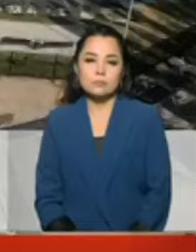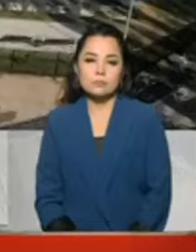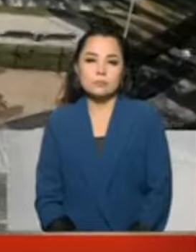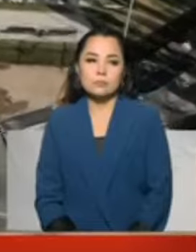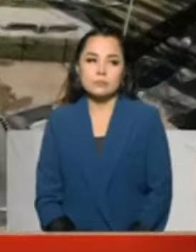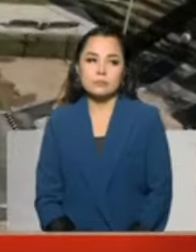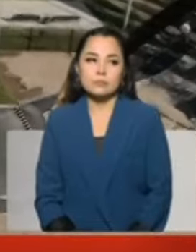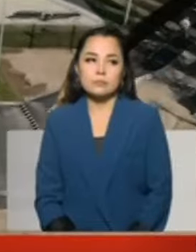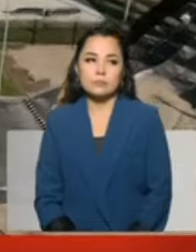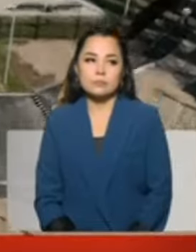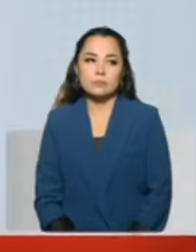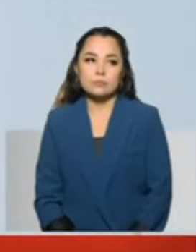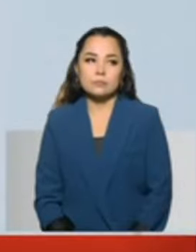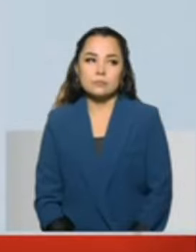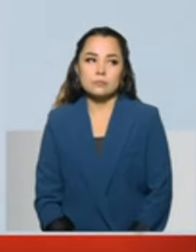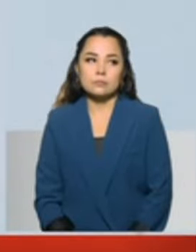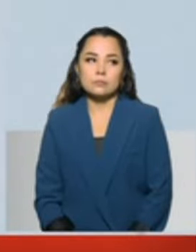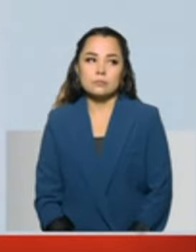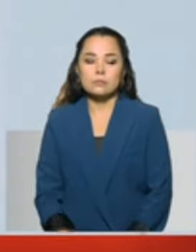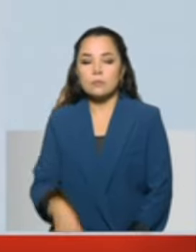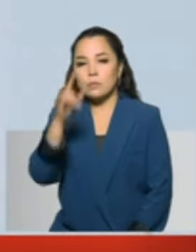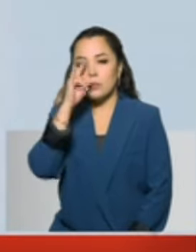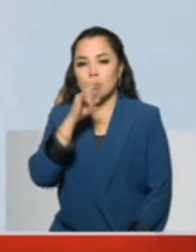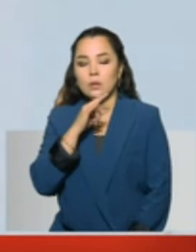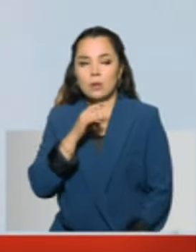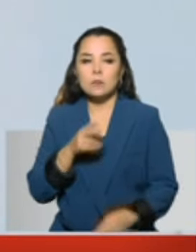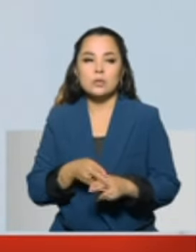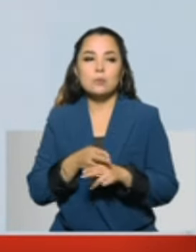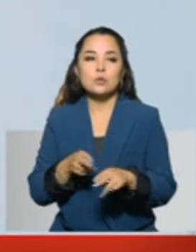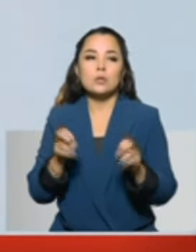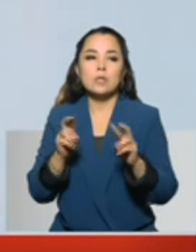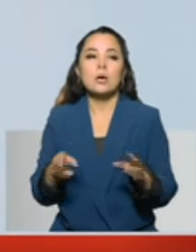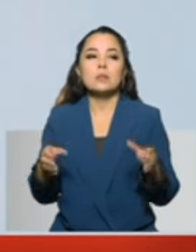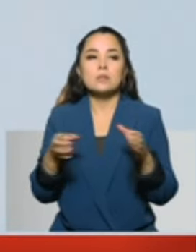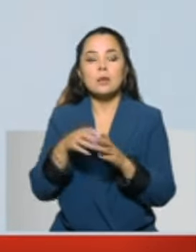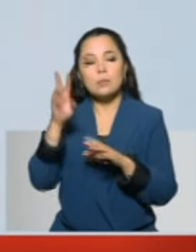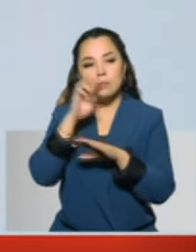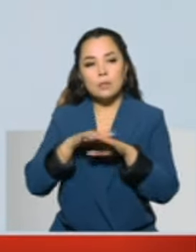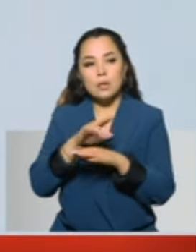арнасы, Жамбыл облысы. Қазақстан темір жолшылар құрамасы мемлекеттік қызметкерлер арасында өткен шағын футболдан жеңімпаз атанды.